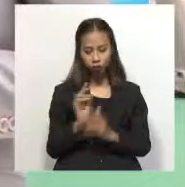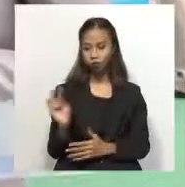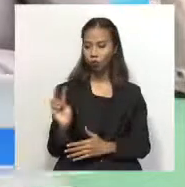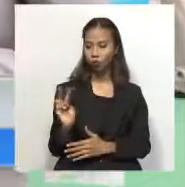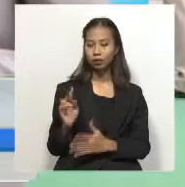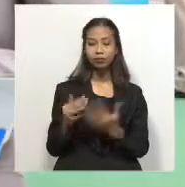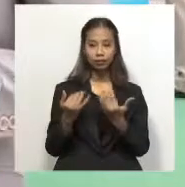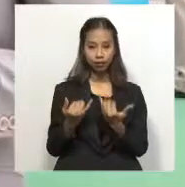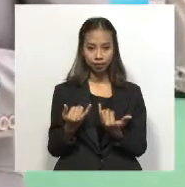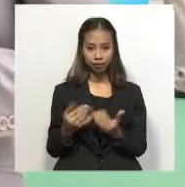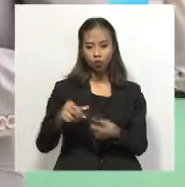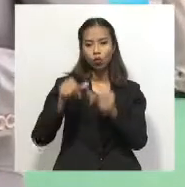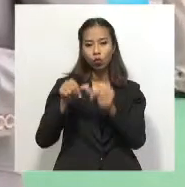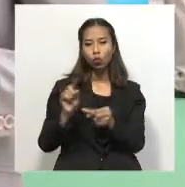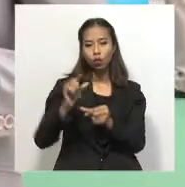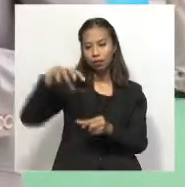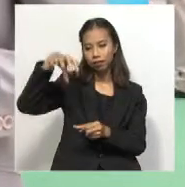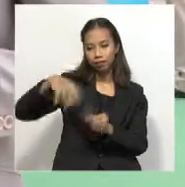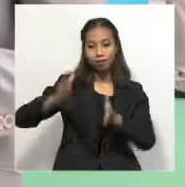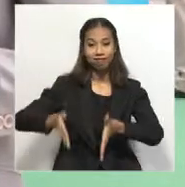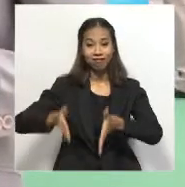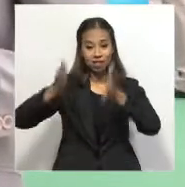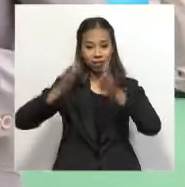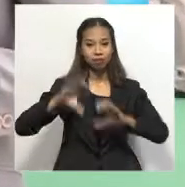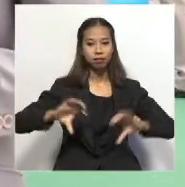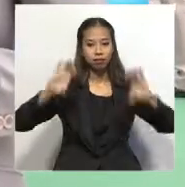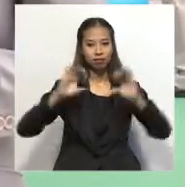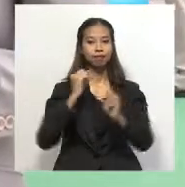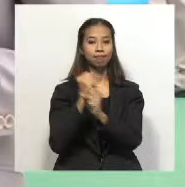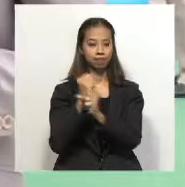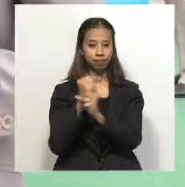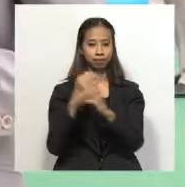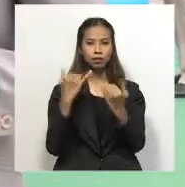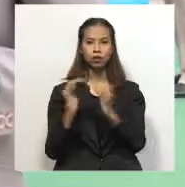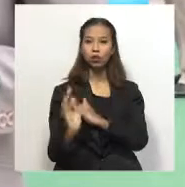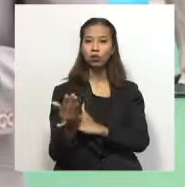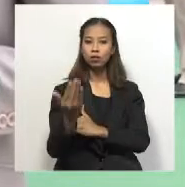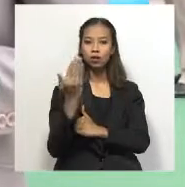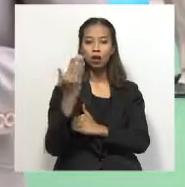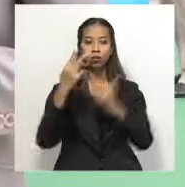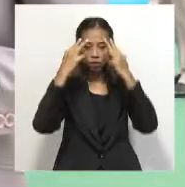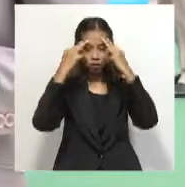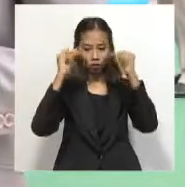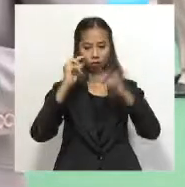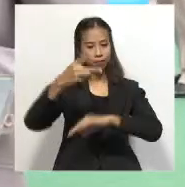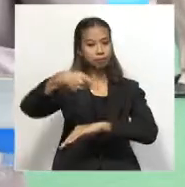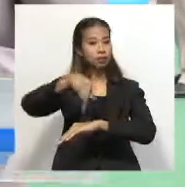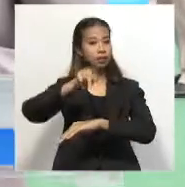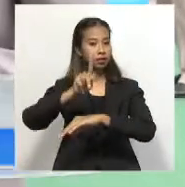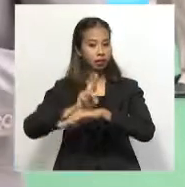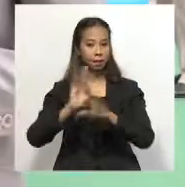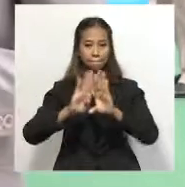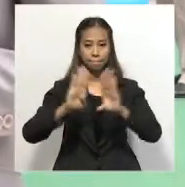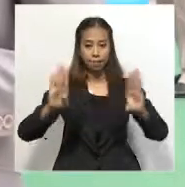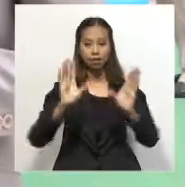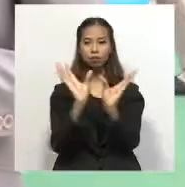และขณะนี้ครับผมก็อยู่ภายในตึกสันติไมตรีทำเนียบรัฐบาลครับซึ่งเมื่อช่วงเช้าที่ผ่านมาครับนายกรัฐมนตรีก็ได้ให้เกียรติเป็นประธานนะครับในการเปิดง